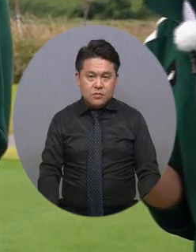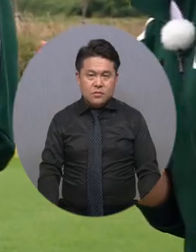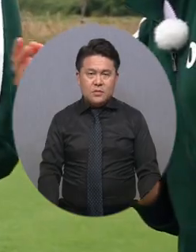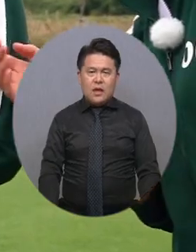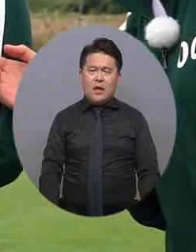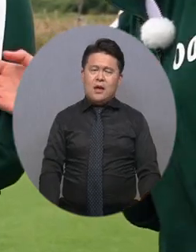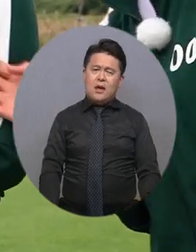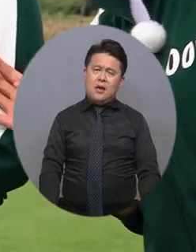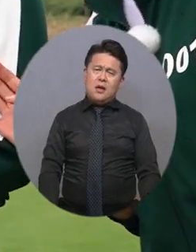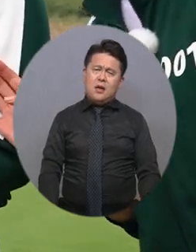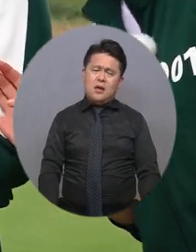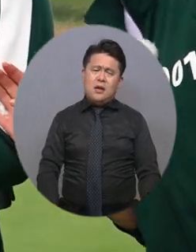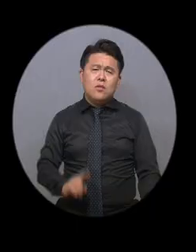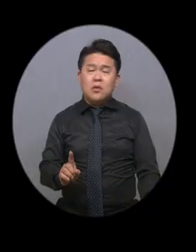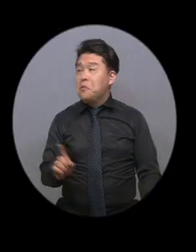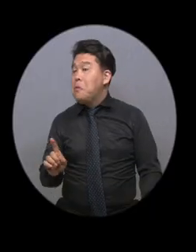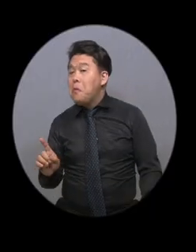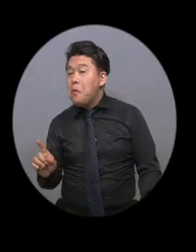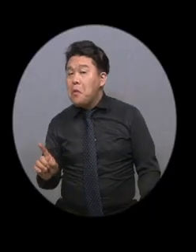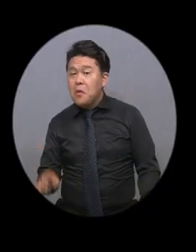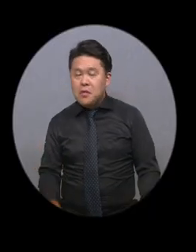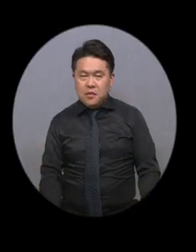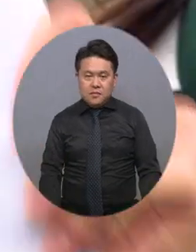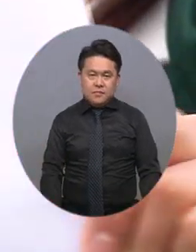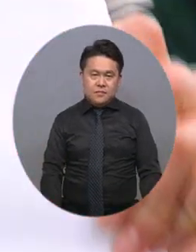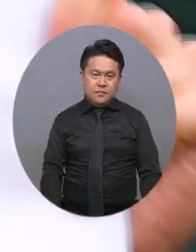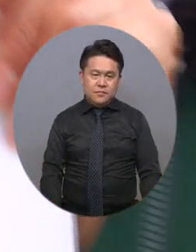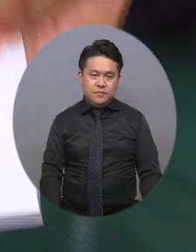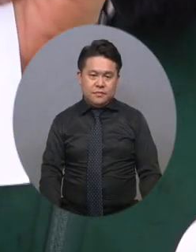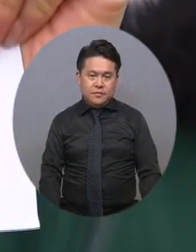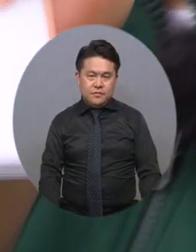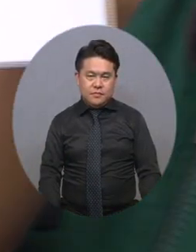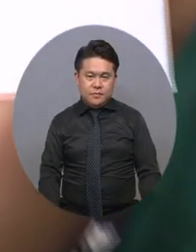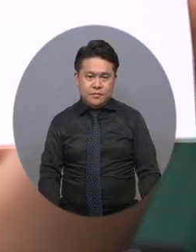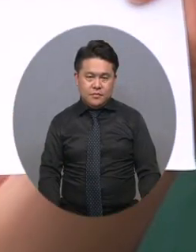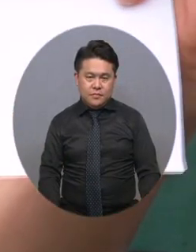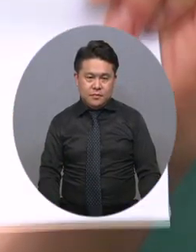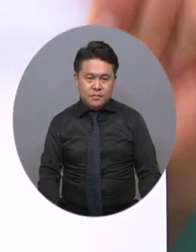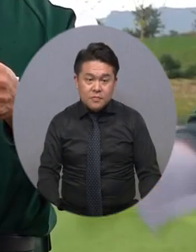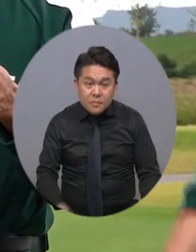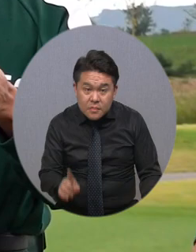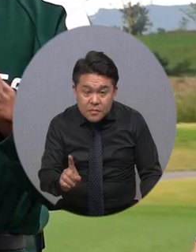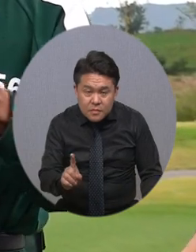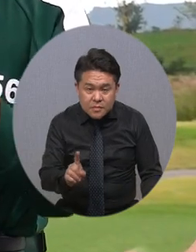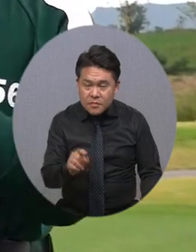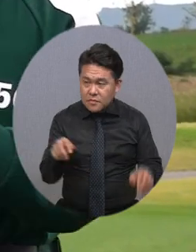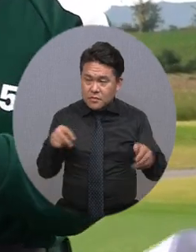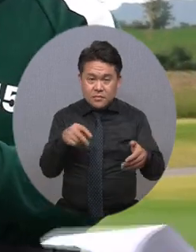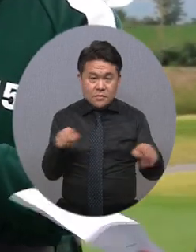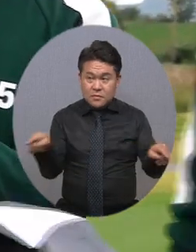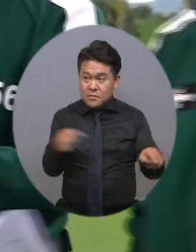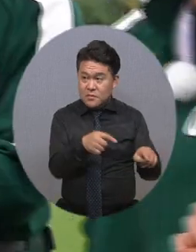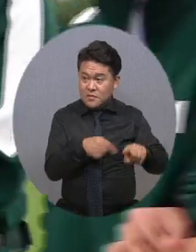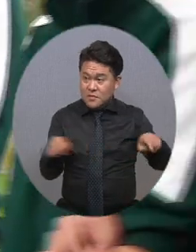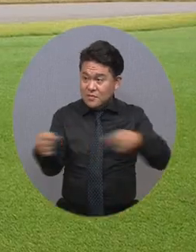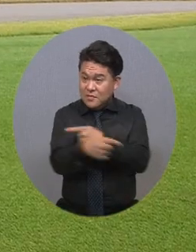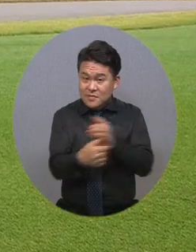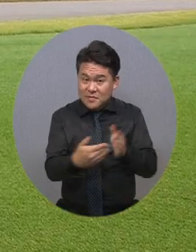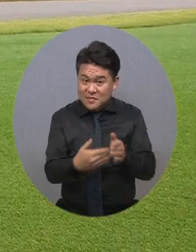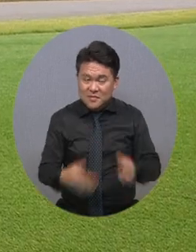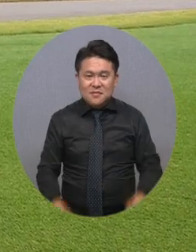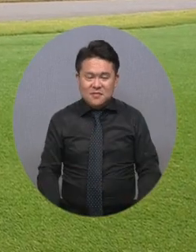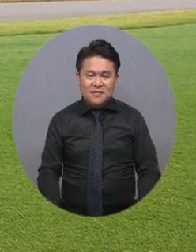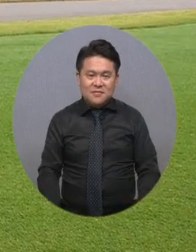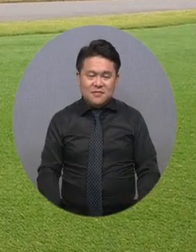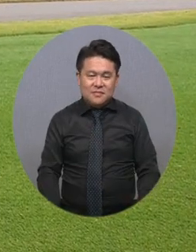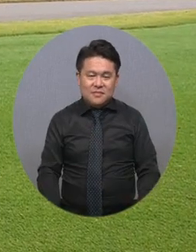아! 뭐예요? 뭔데요? 그러니까 서로 바뀌기만 했어. 어. 괜찮아. 우린 괜찮아. 우린 괜찮아.